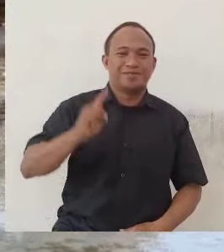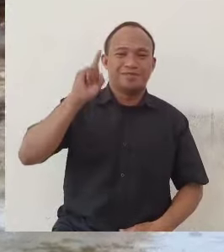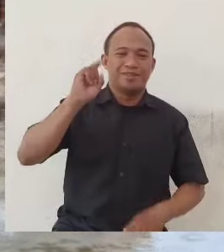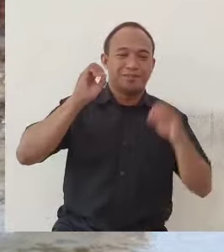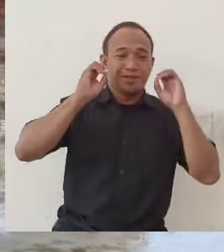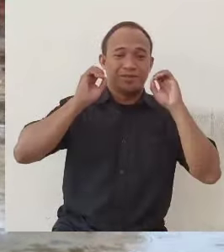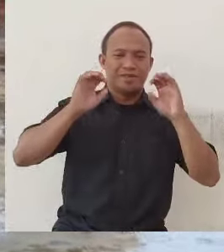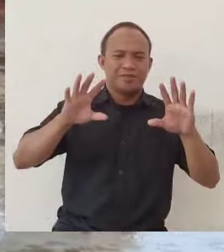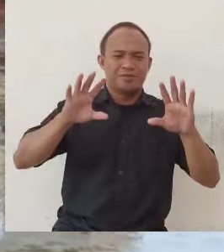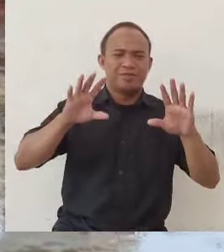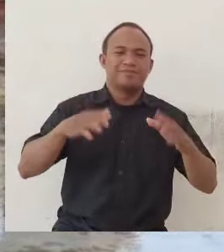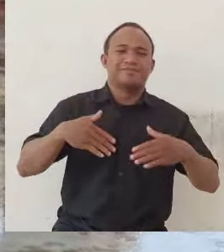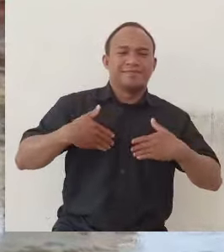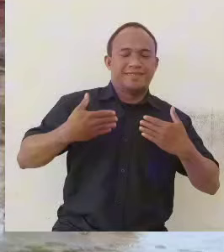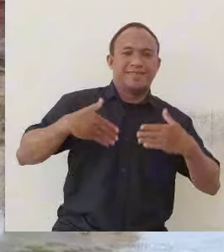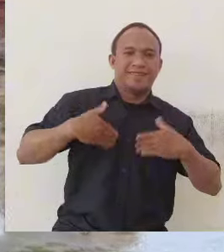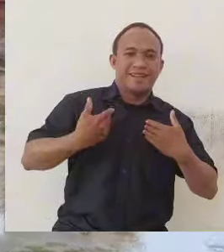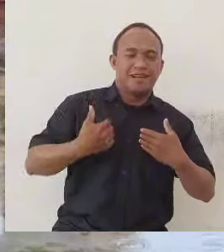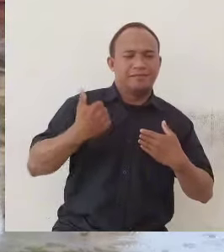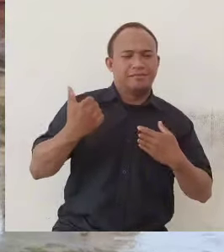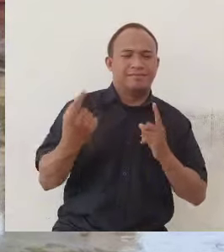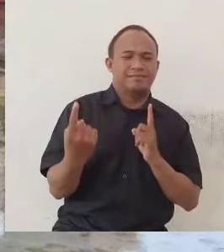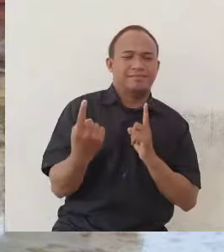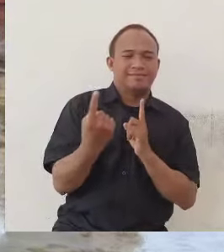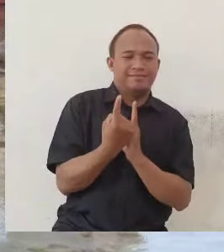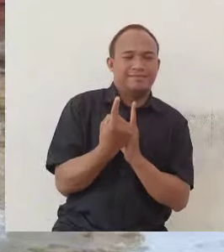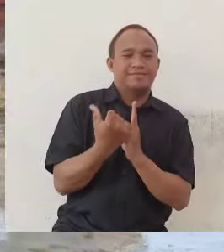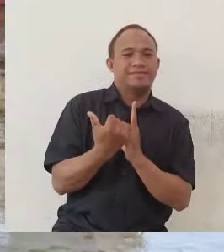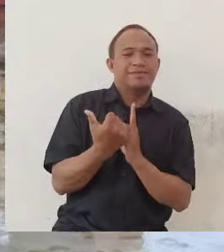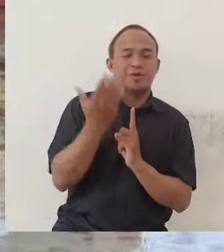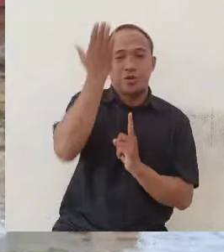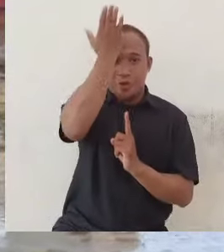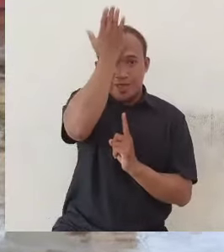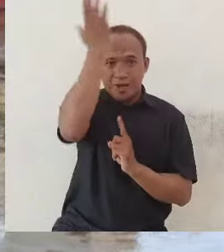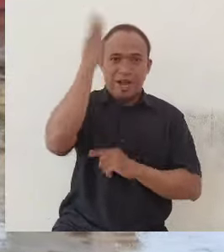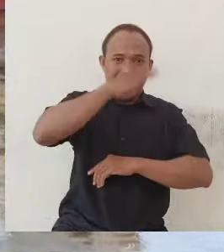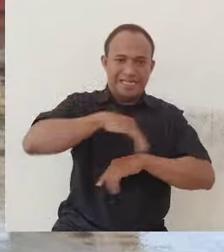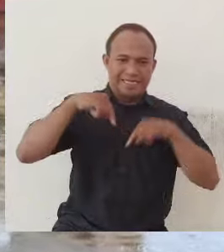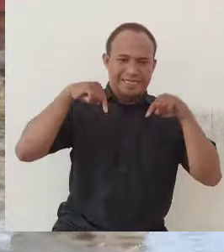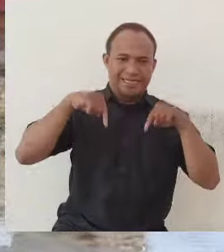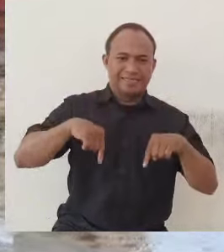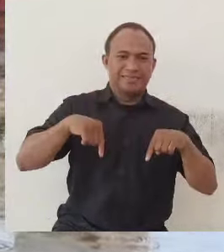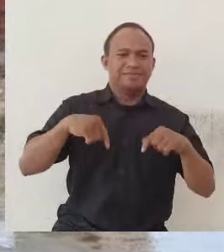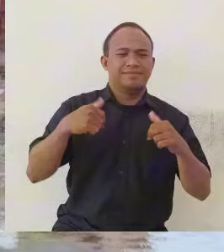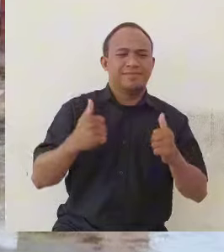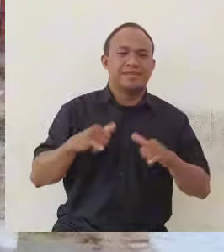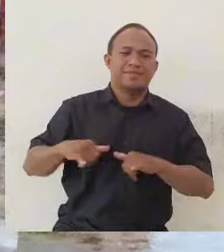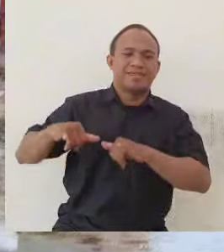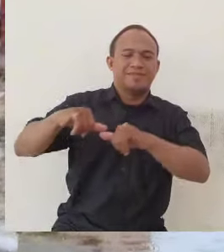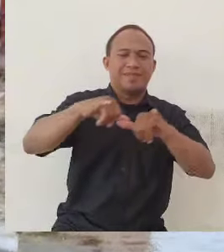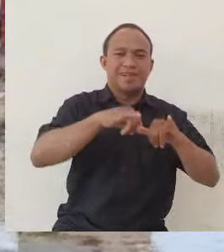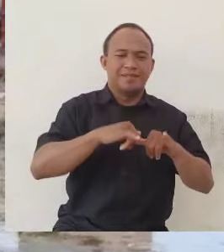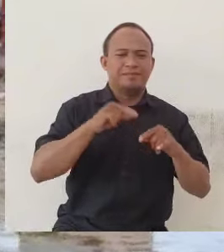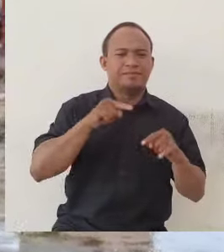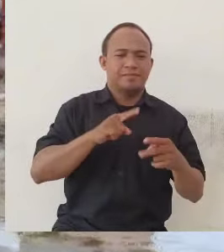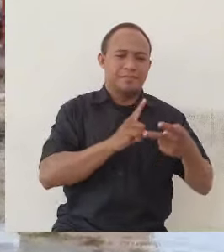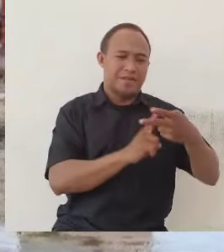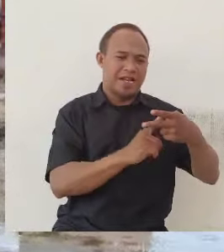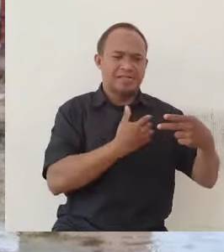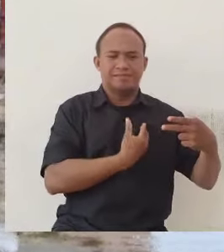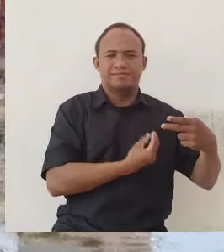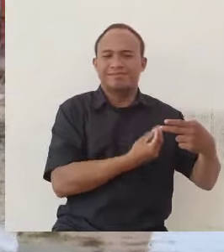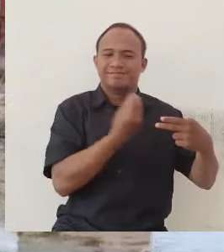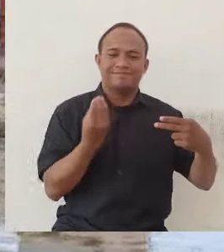warahmatullahi wabarakatuh. Nah, senang banget kita bisa hadirkan lagi program Kabar Gorontalo sepekan hari ini bersama saya Fandi dan saya